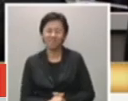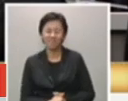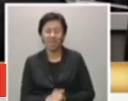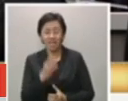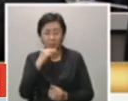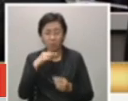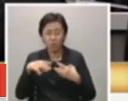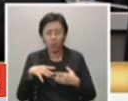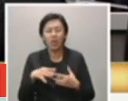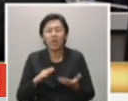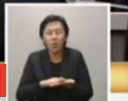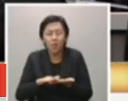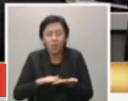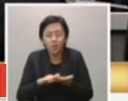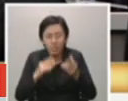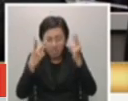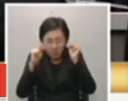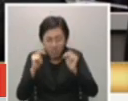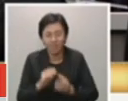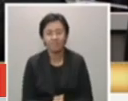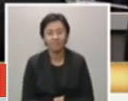ธานกราบประธานอภัยท่านนายกด้วย